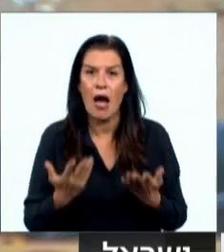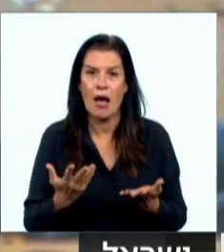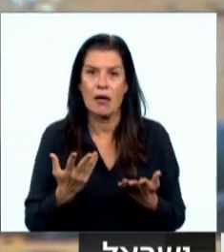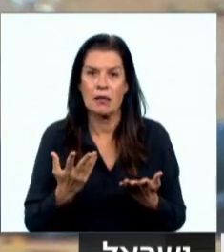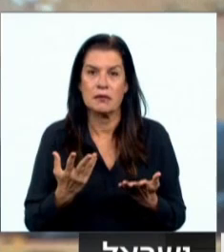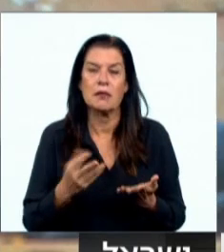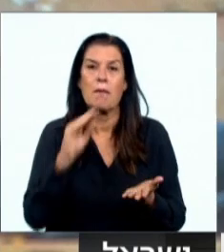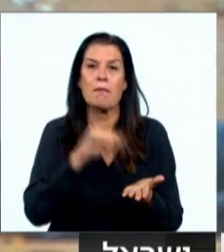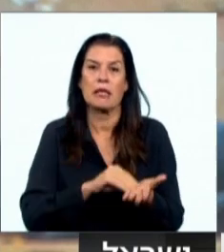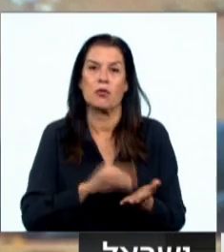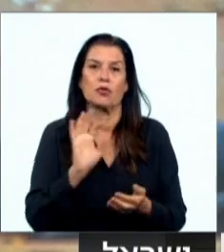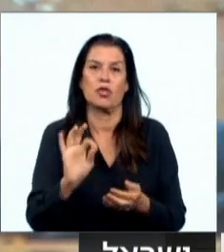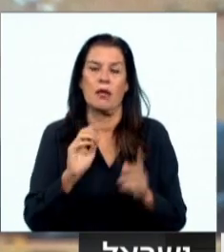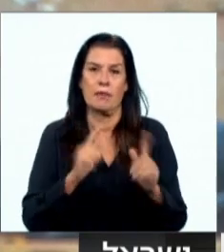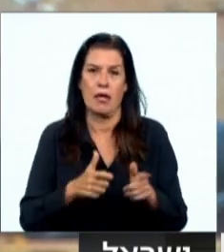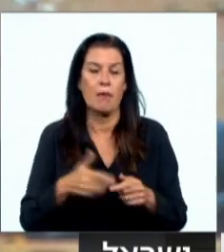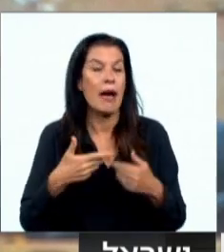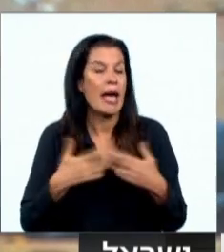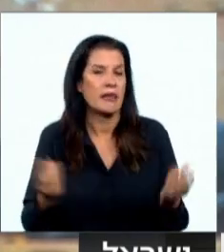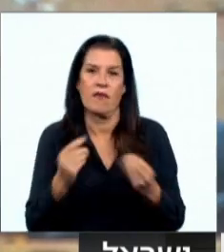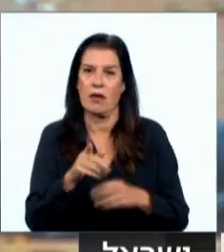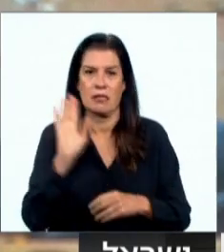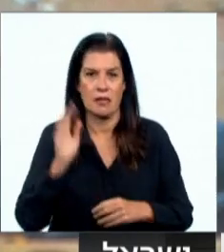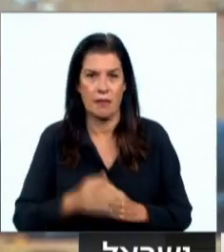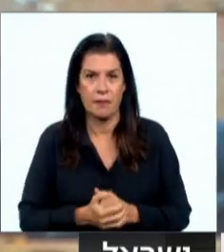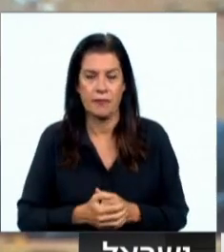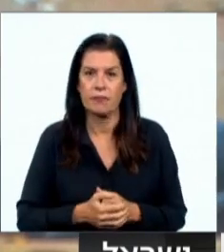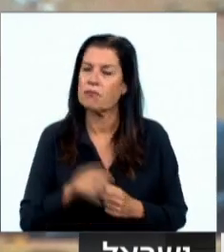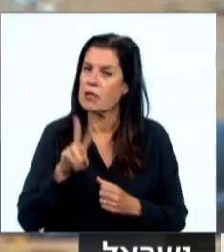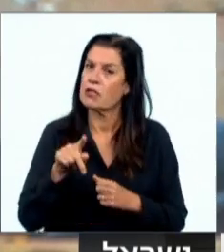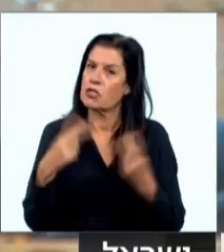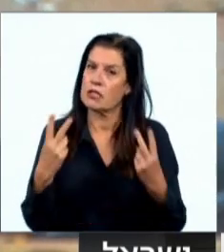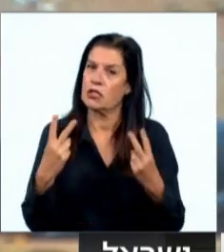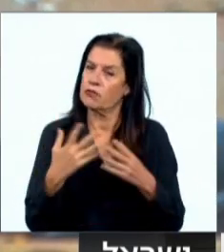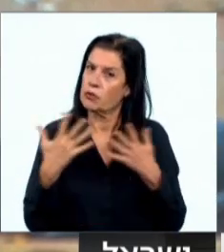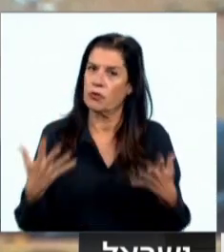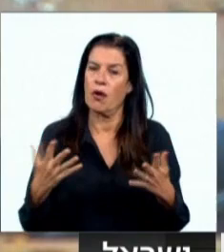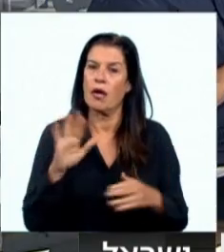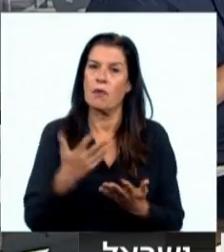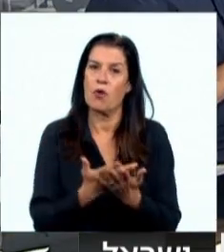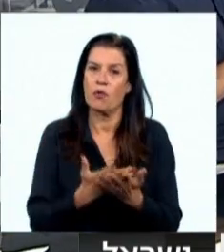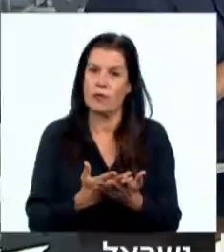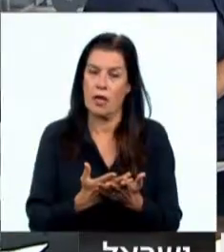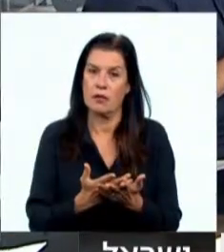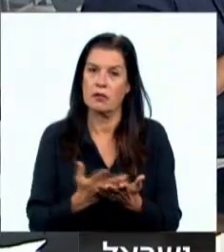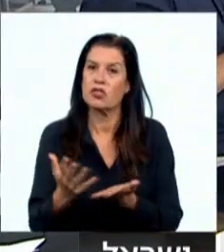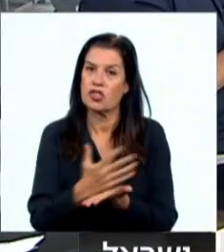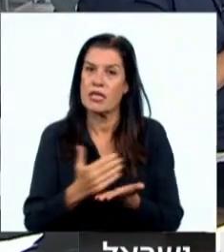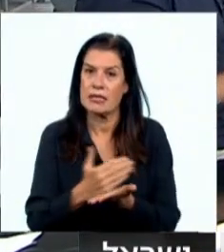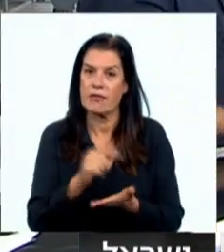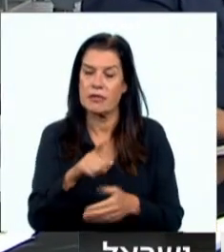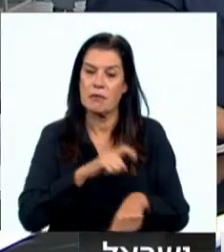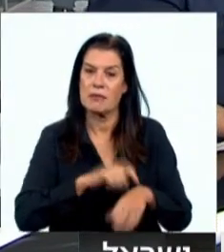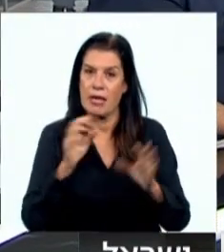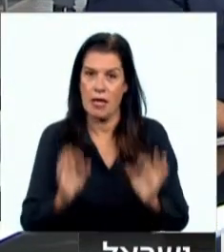מלחמה? אין לזה אח ורע. כן, ויש לזה חשיבות אדירה כאמור, גם לעובדה שזה נאסף בזמן אמת סמוך לאירועים.